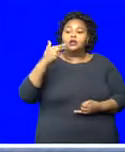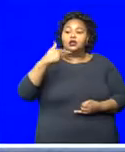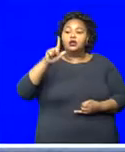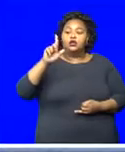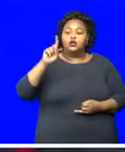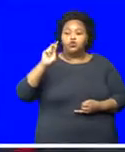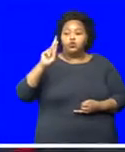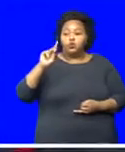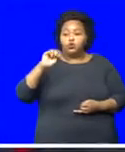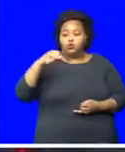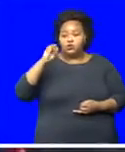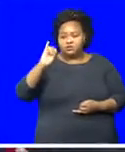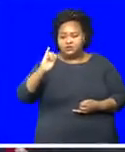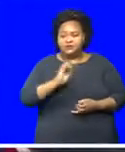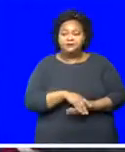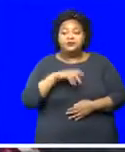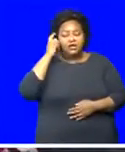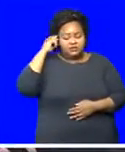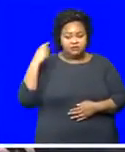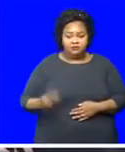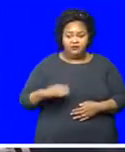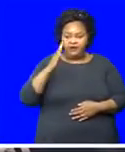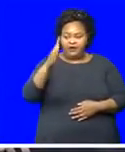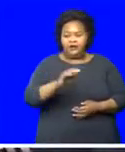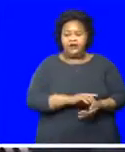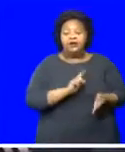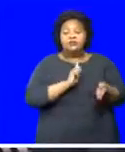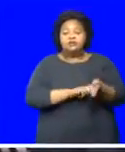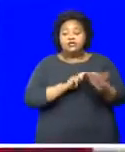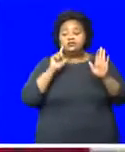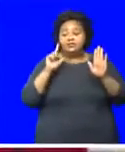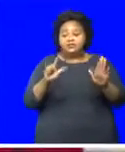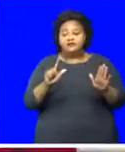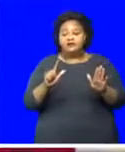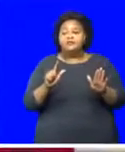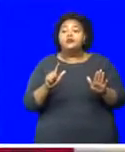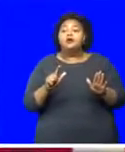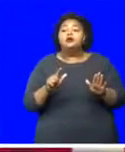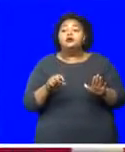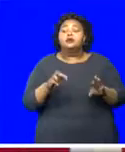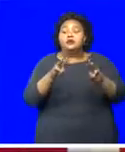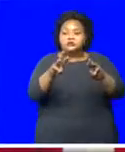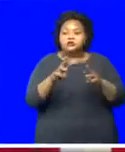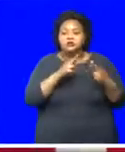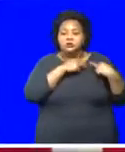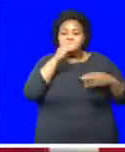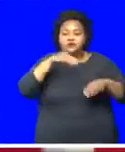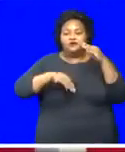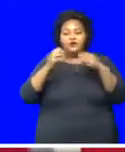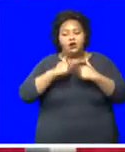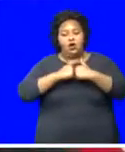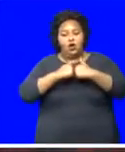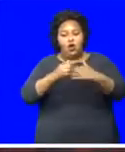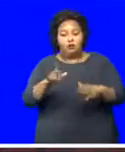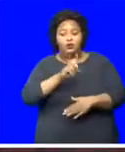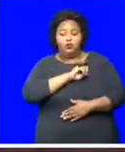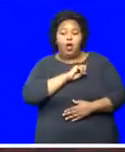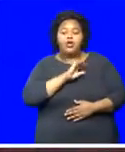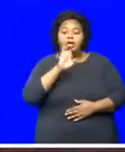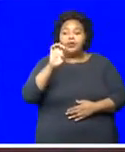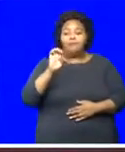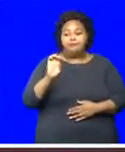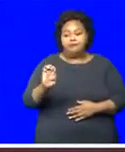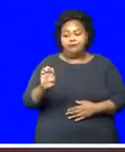tekuvotelwa tivulwe ngesikhathi lokuyinsimbi yesikhombisa ekuseni njengokuhlela kwelibandla letelikhetho nemincele i-Elections and